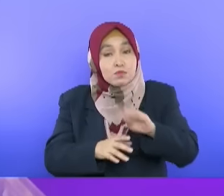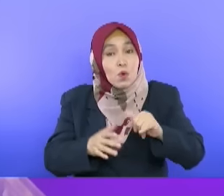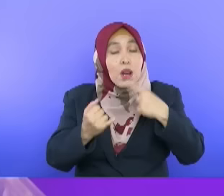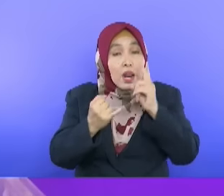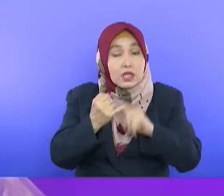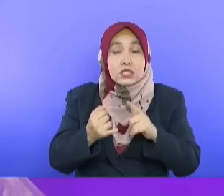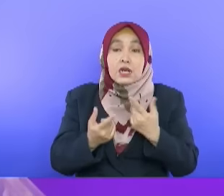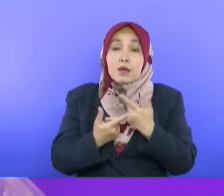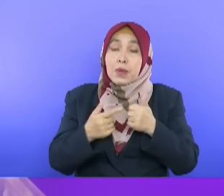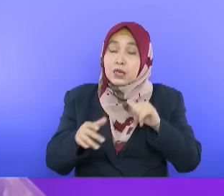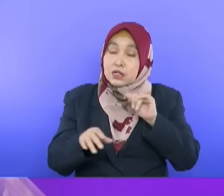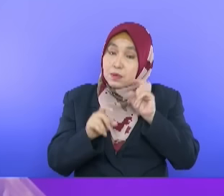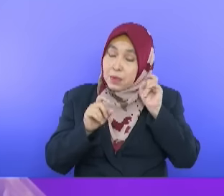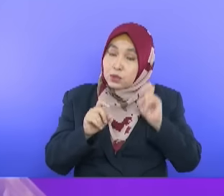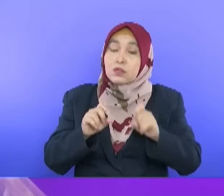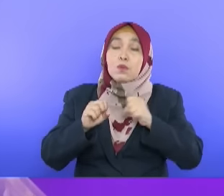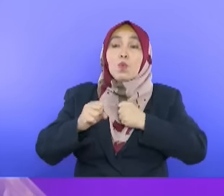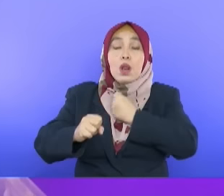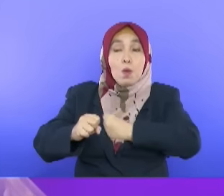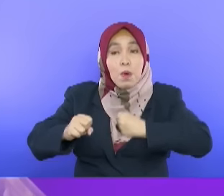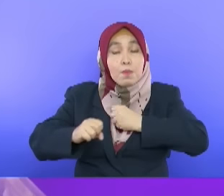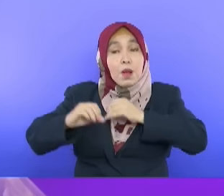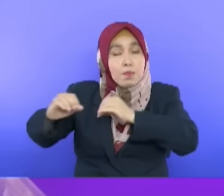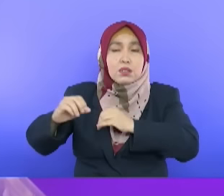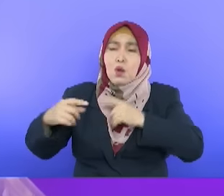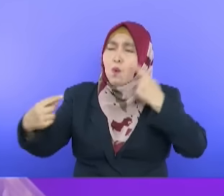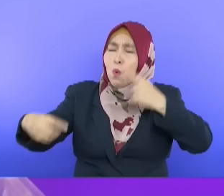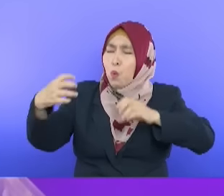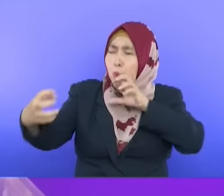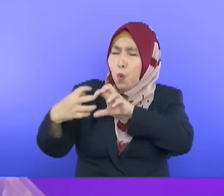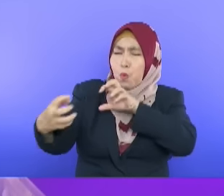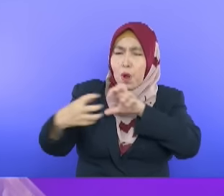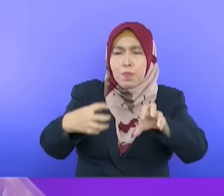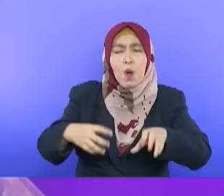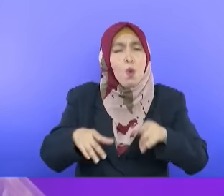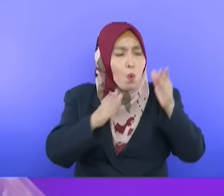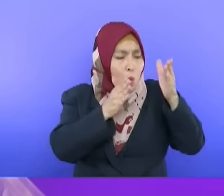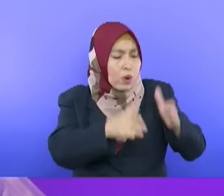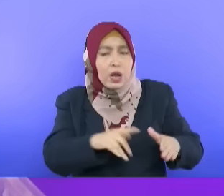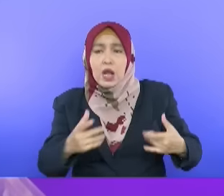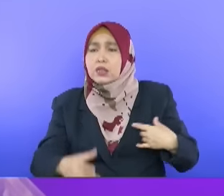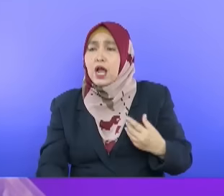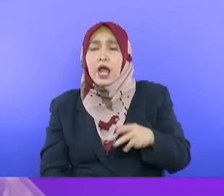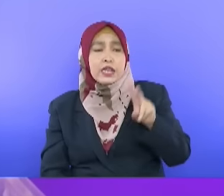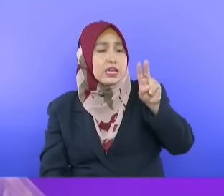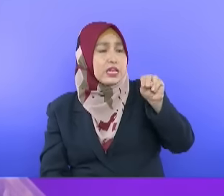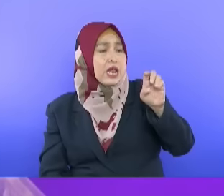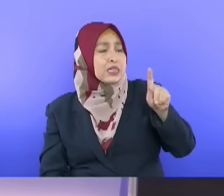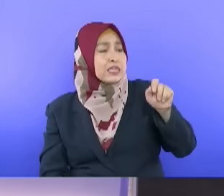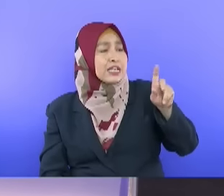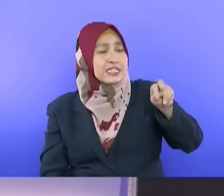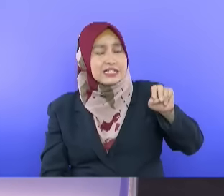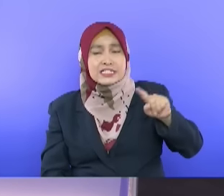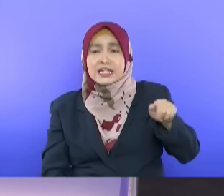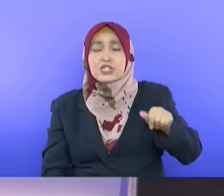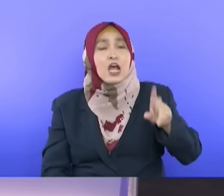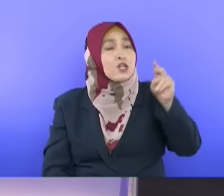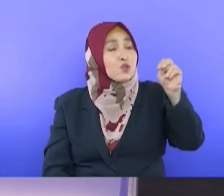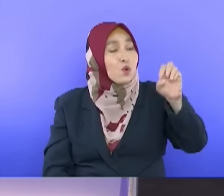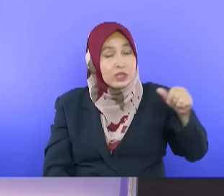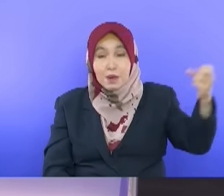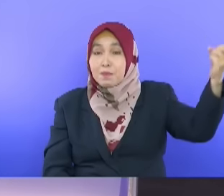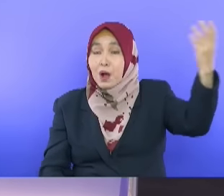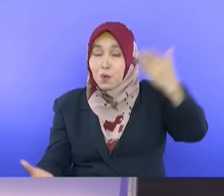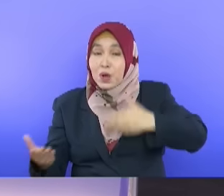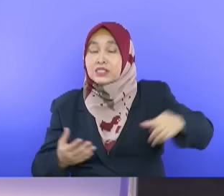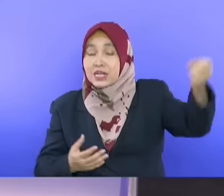orang tuh daripada sepatunya boleh bermaafan dia begaduh dan orang lain pun komen apa netizen bukan nutrition kalau nurcisan ini bahwa